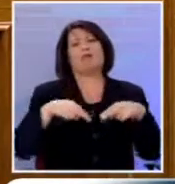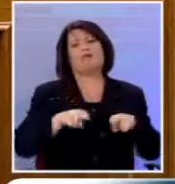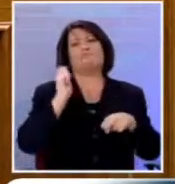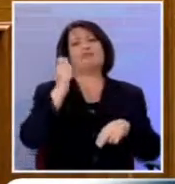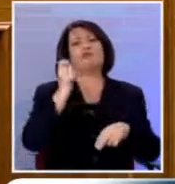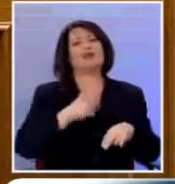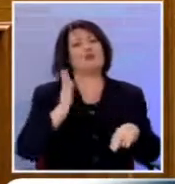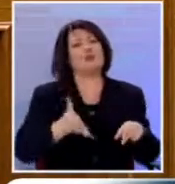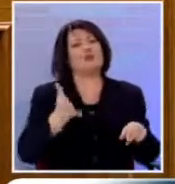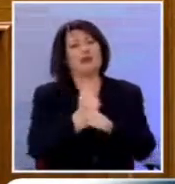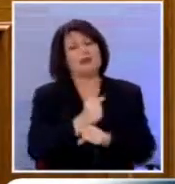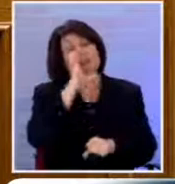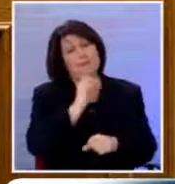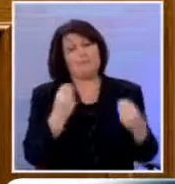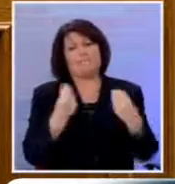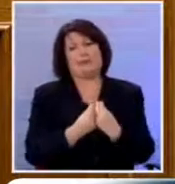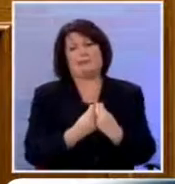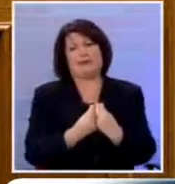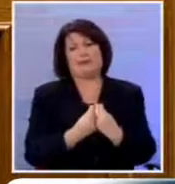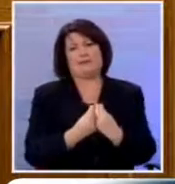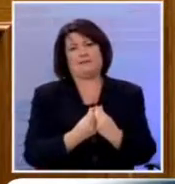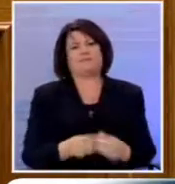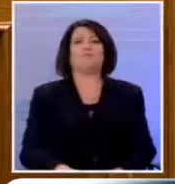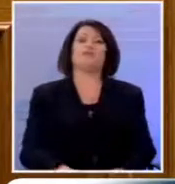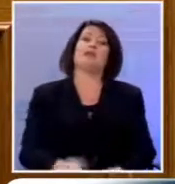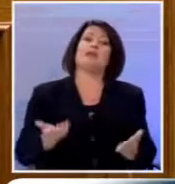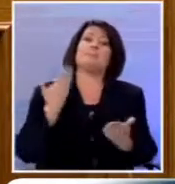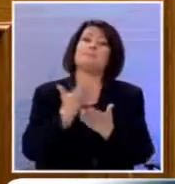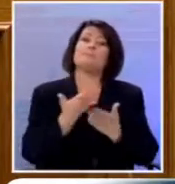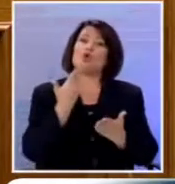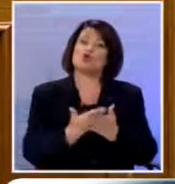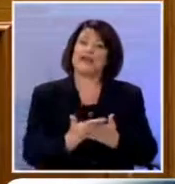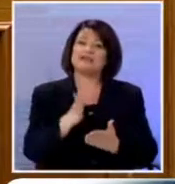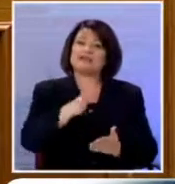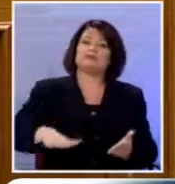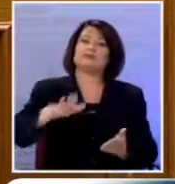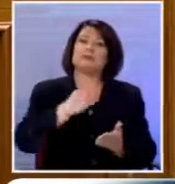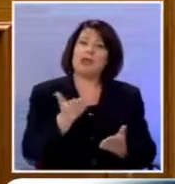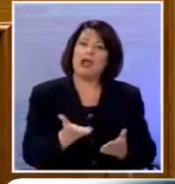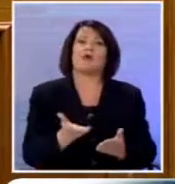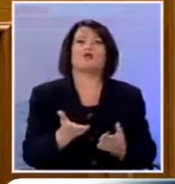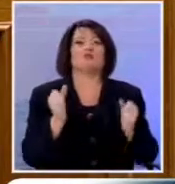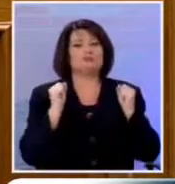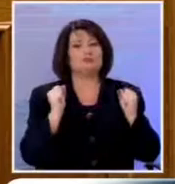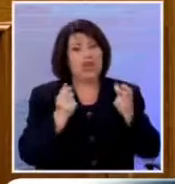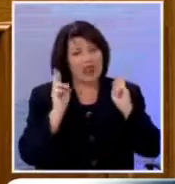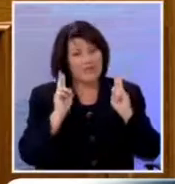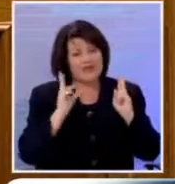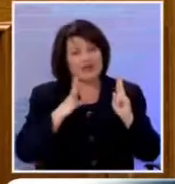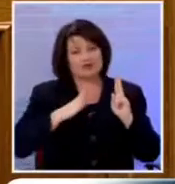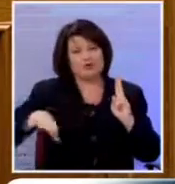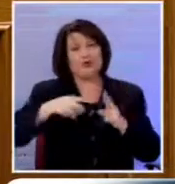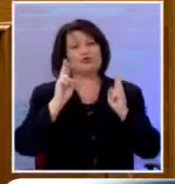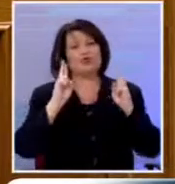και εφικτή και ρεαλιστική. Προτάσεις που τονώνουν το φρόνημα του λαού μας, κρατούν ζωντανή την ελπίδα, την